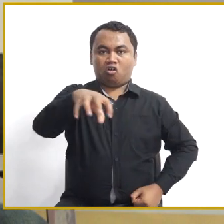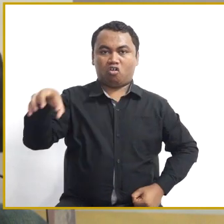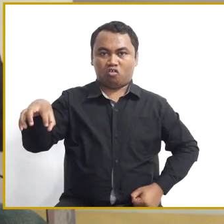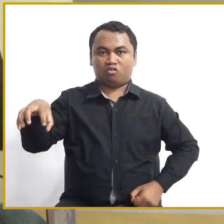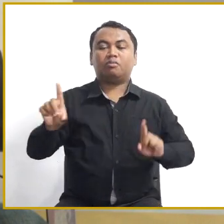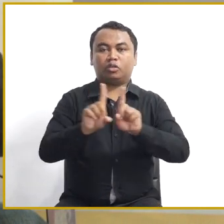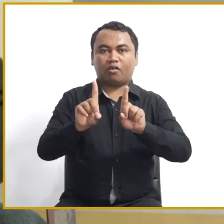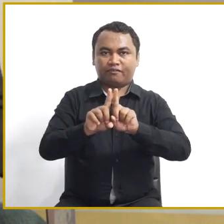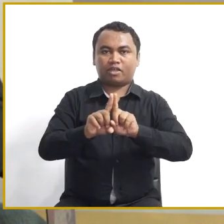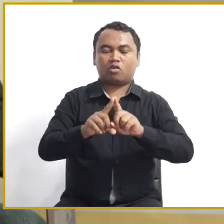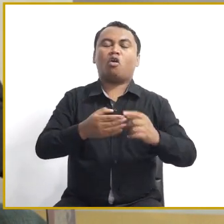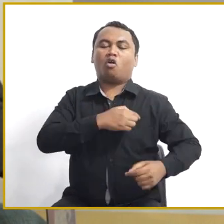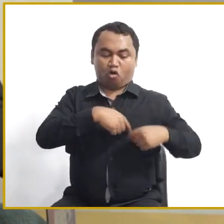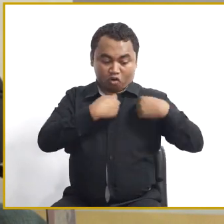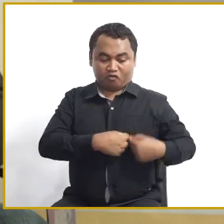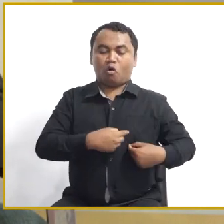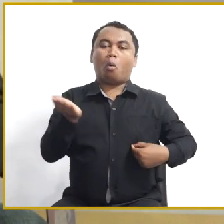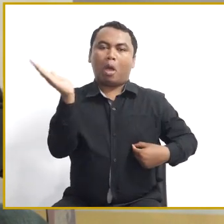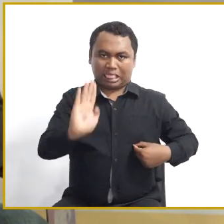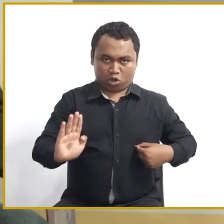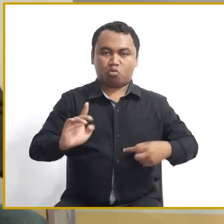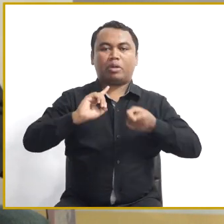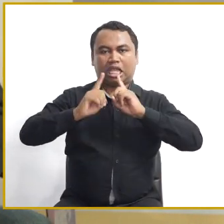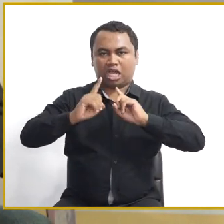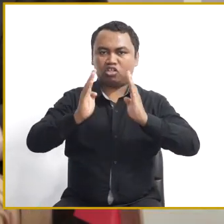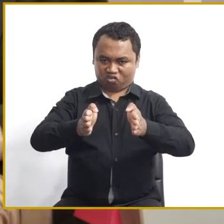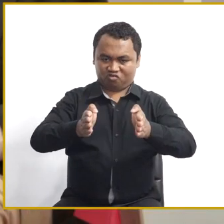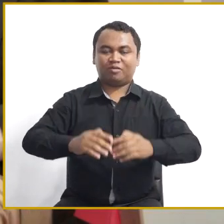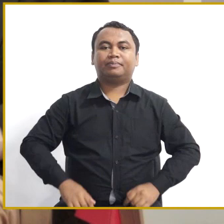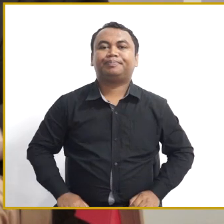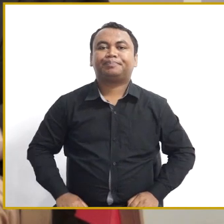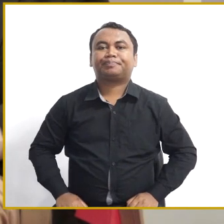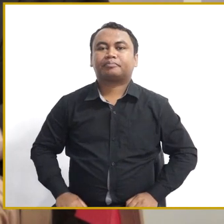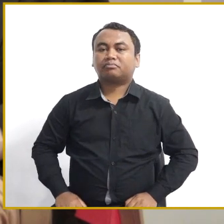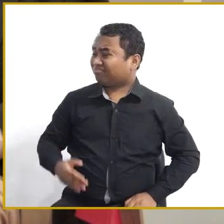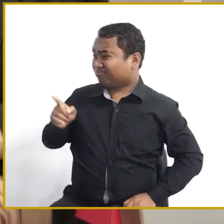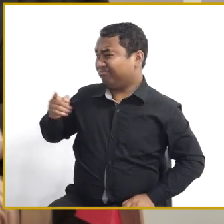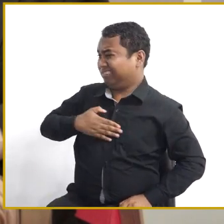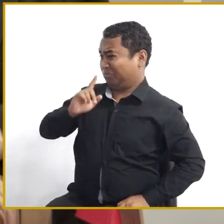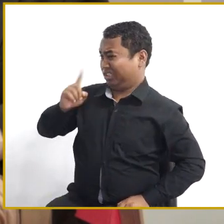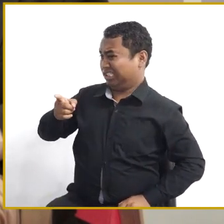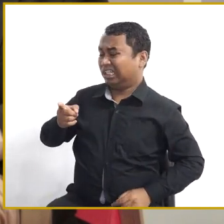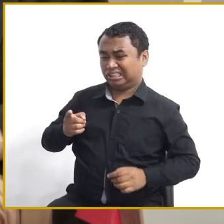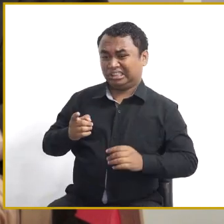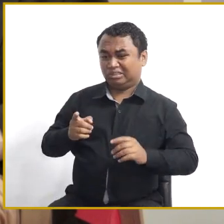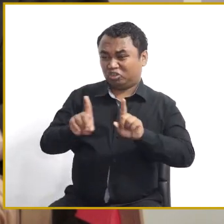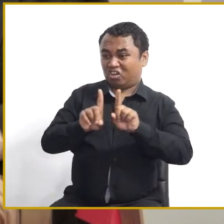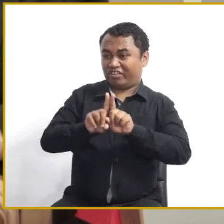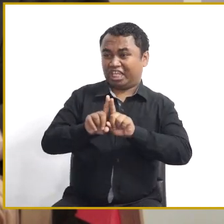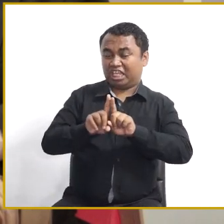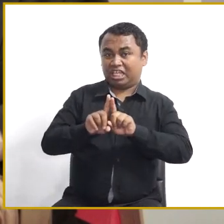resaka hoe fo madio a no miresaka. Tiana olo resahana ve zany hoe mivangongo loatra ty